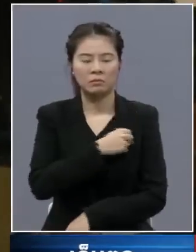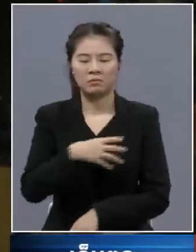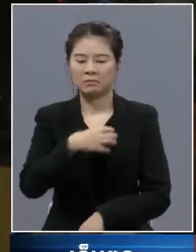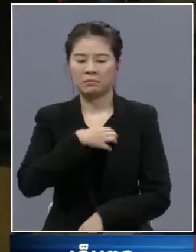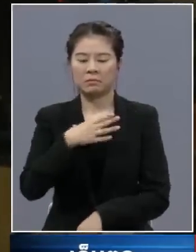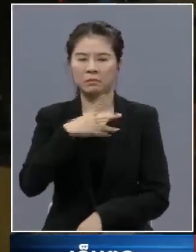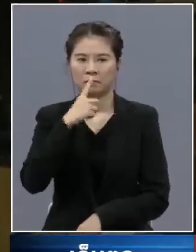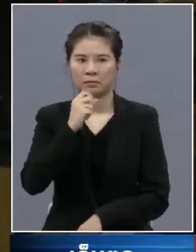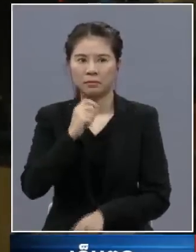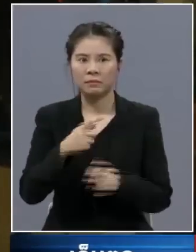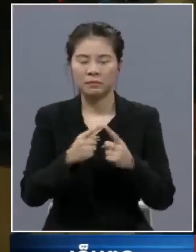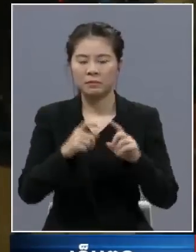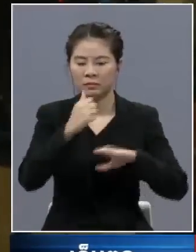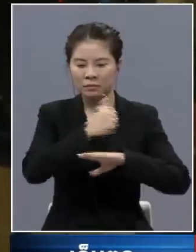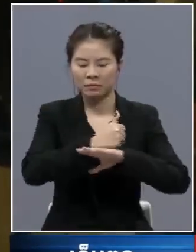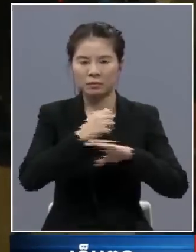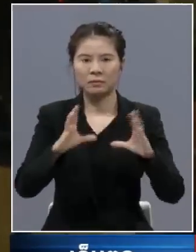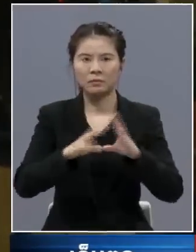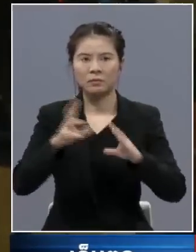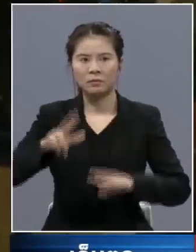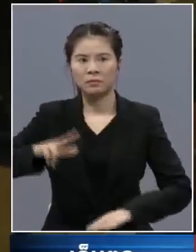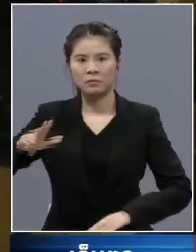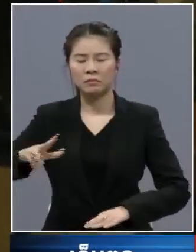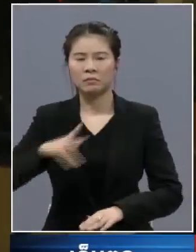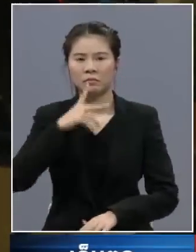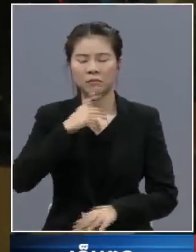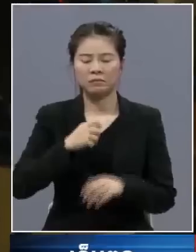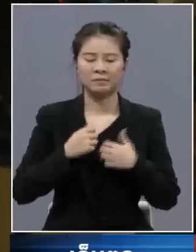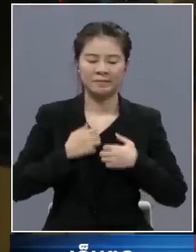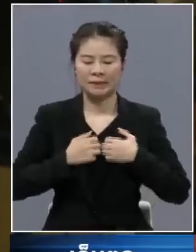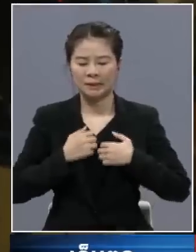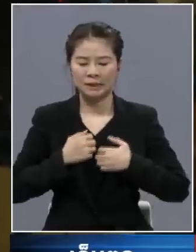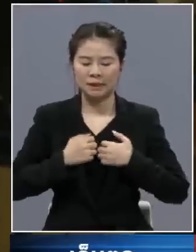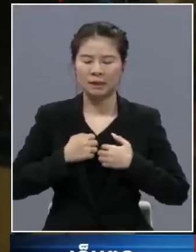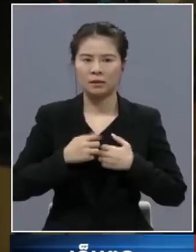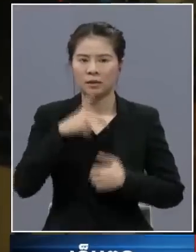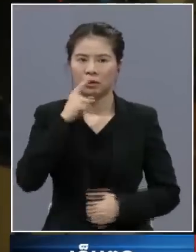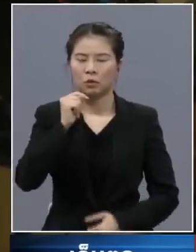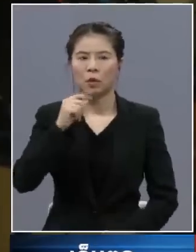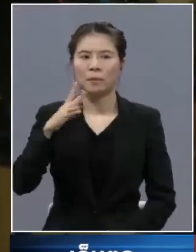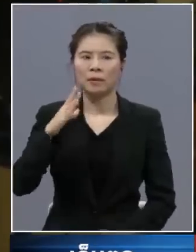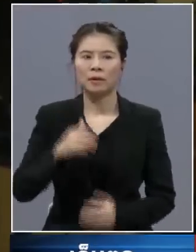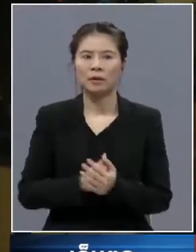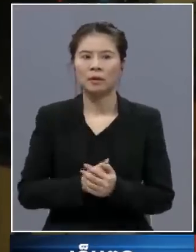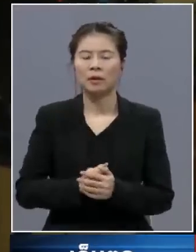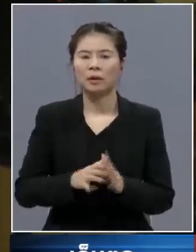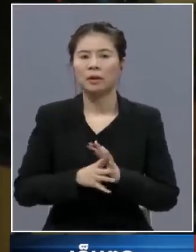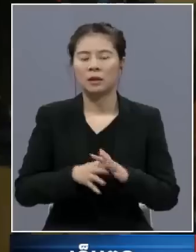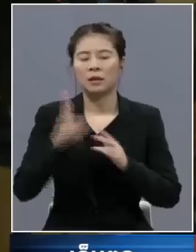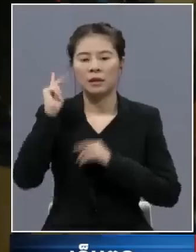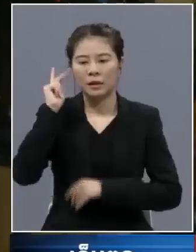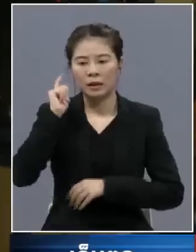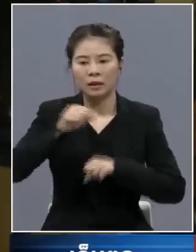รรคเพื่อไทยอึดอัดที่จะตอบก็เลยไม่ได้ถามต่อแล้วบอกเพิ่มเติมด้วยนะครับว่าหลังจากการแถลงข่าวเสร็จสิ้นเนี่ย